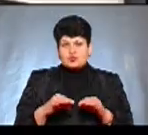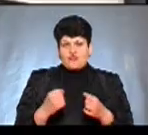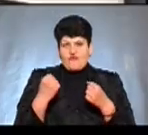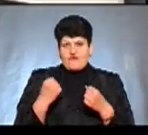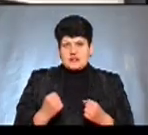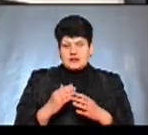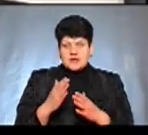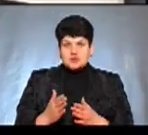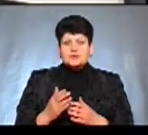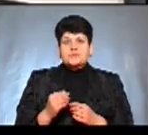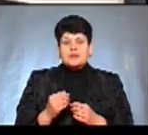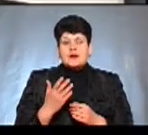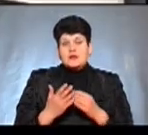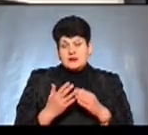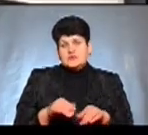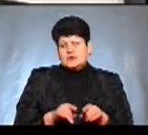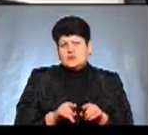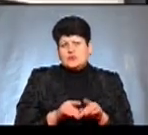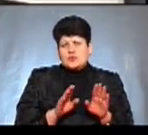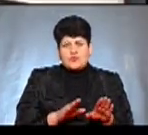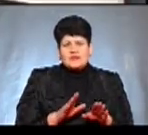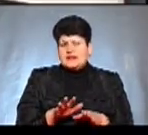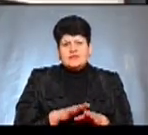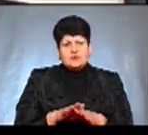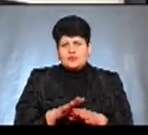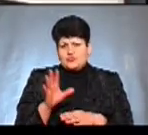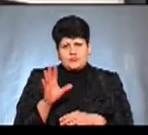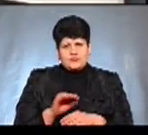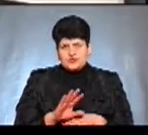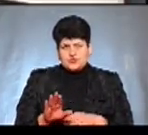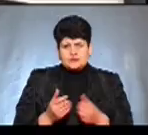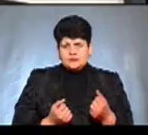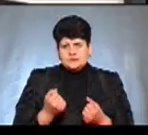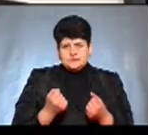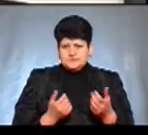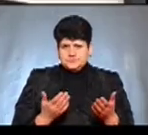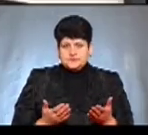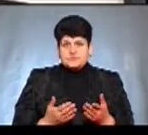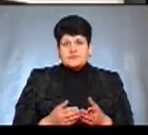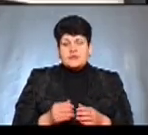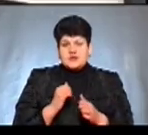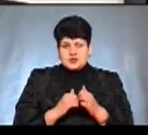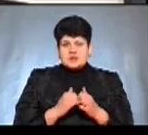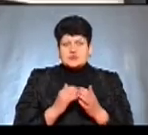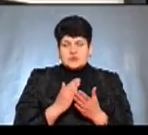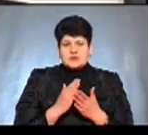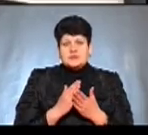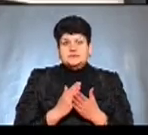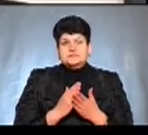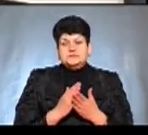трасу Р-41. Але все рівно, по-перше, не дотримуються водії знаків дорожніх. Досить часто вантажівки пересуваються даним